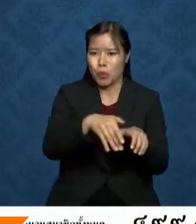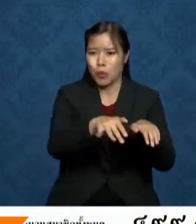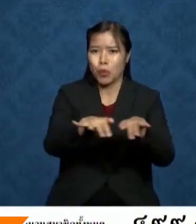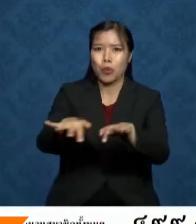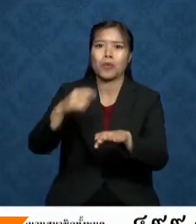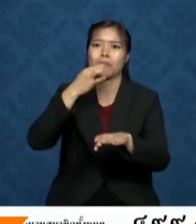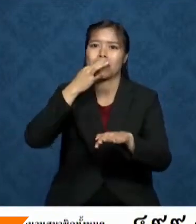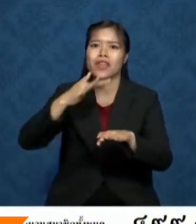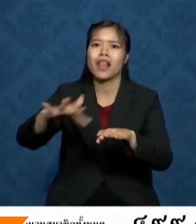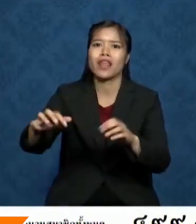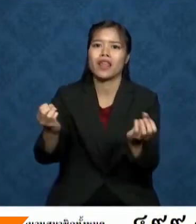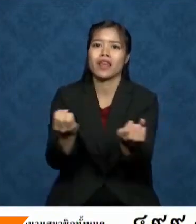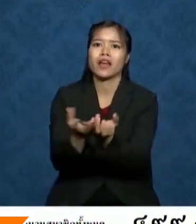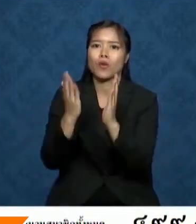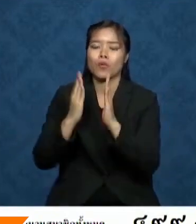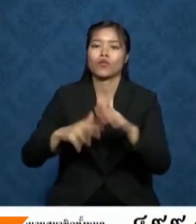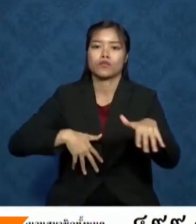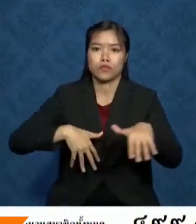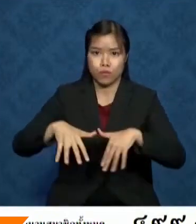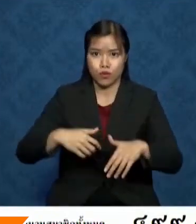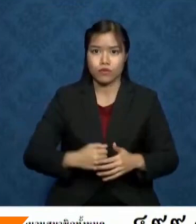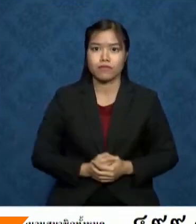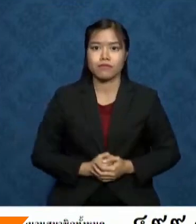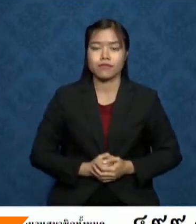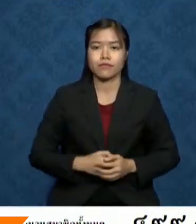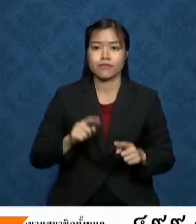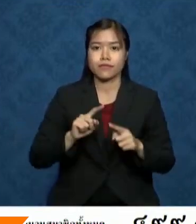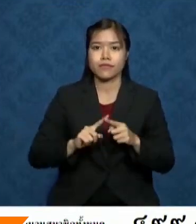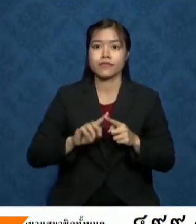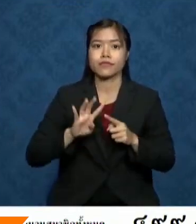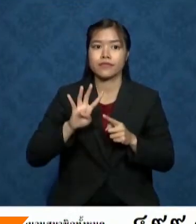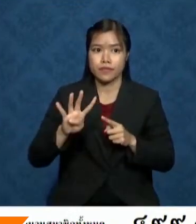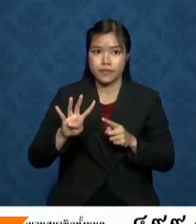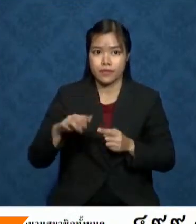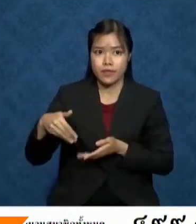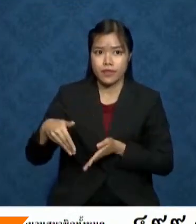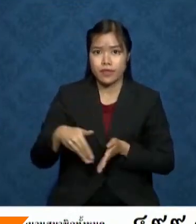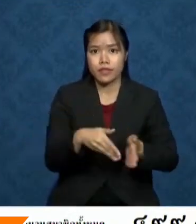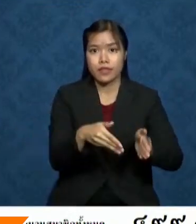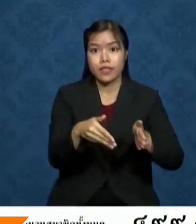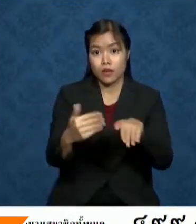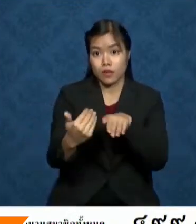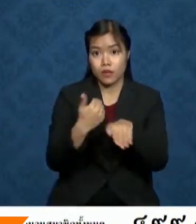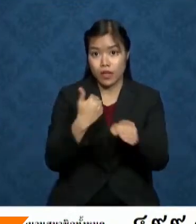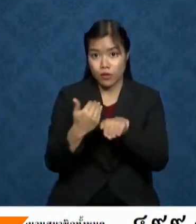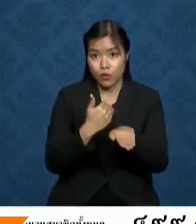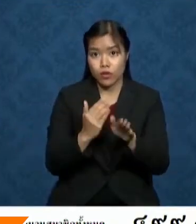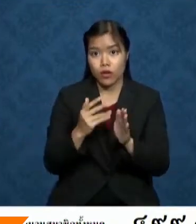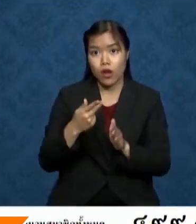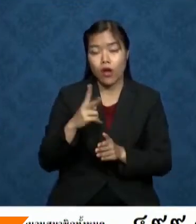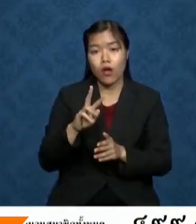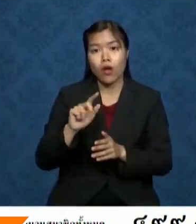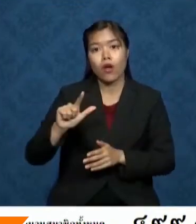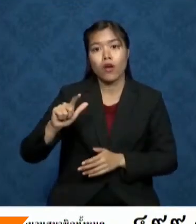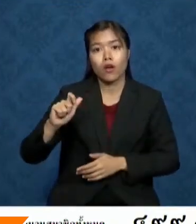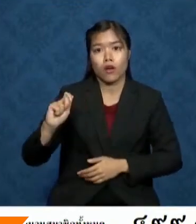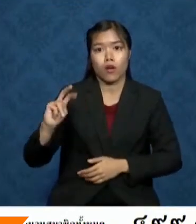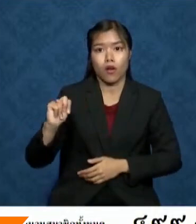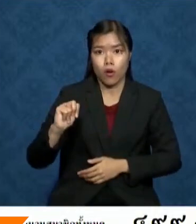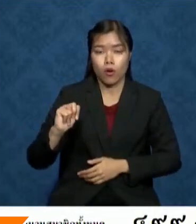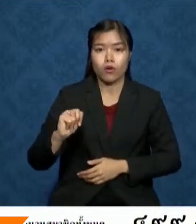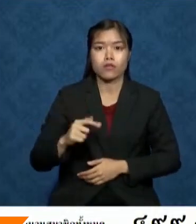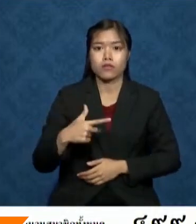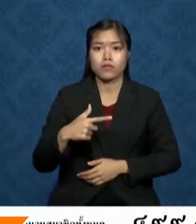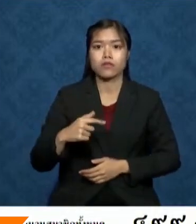ผลกระทบตอพนพระชาชนอยางมากครับเรื่ที่ 4 ครั เมอกษณ์ครองศากร หารือในสensive่แห่งนี้เป็ครงที่ 5้ครั ทนก